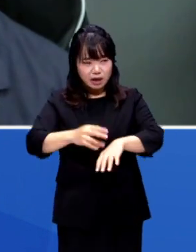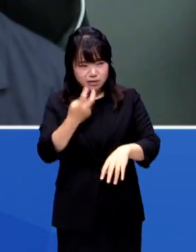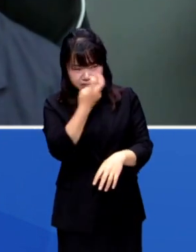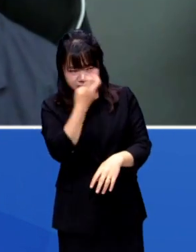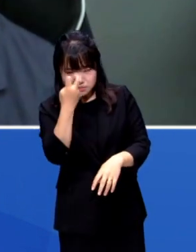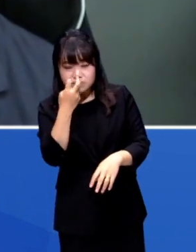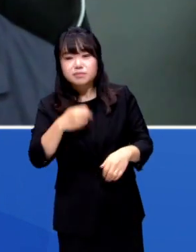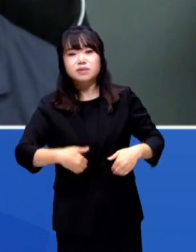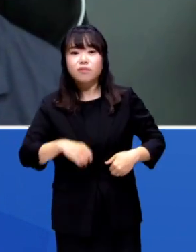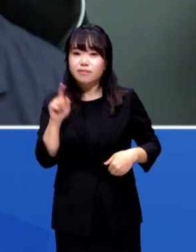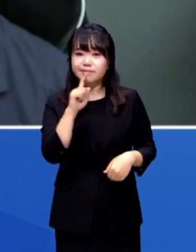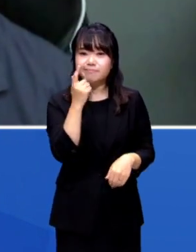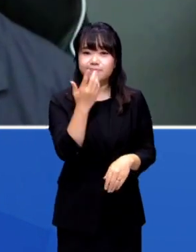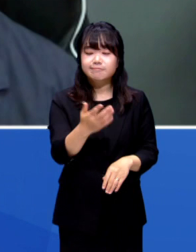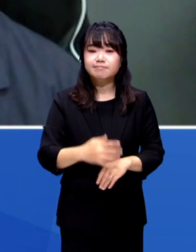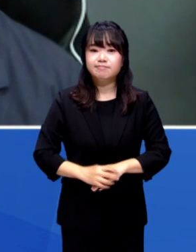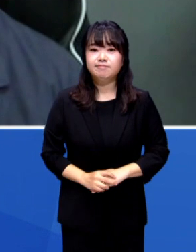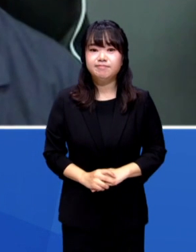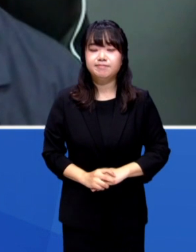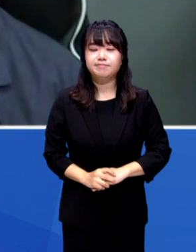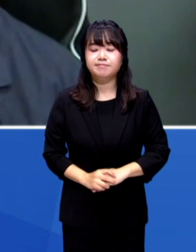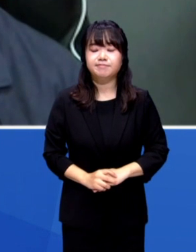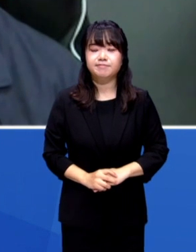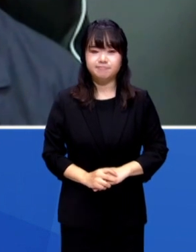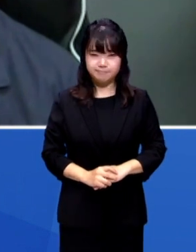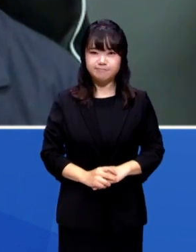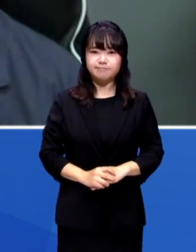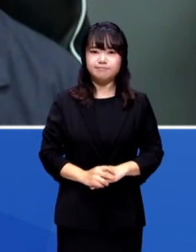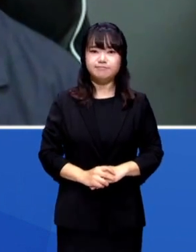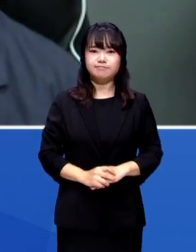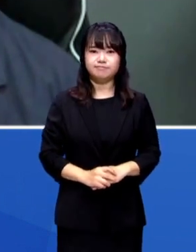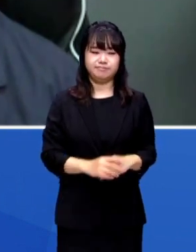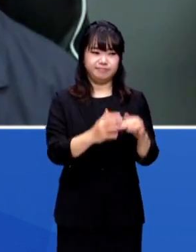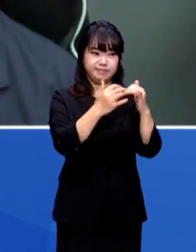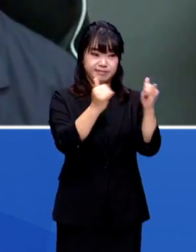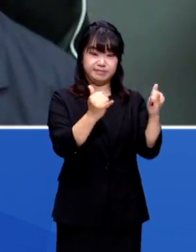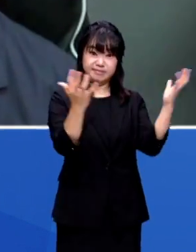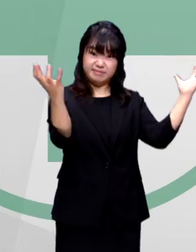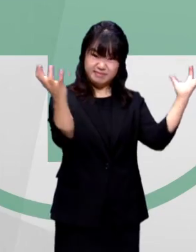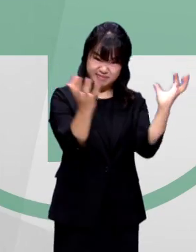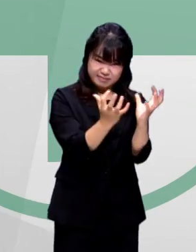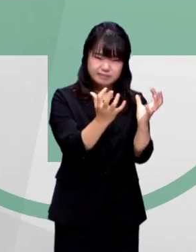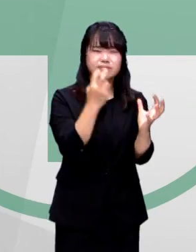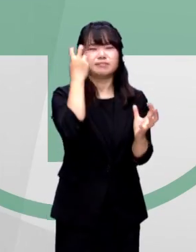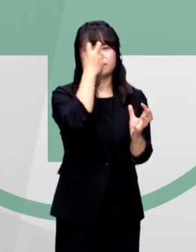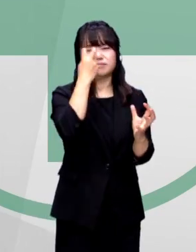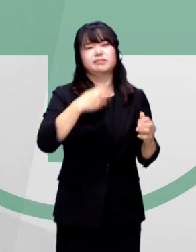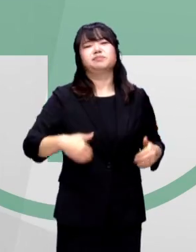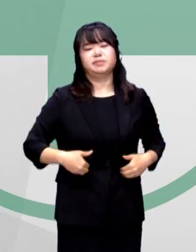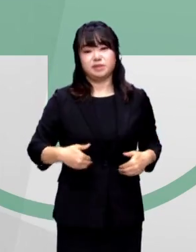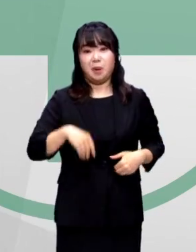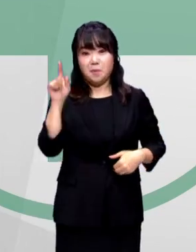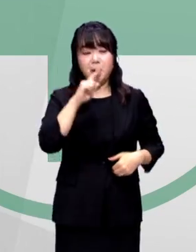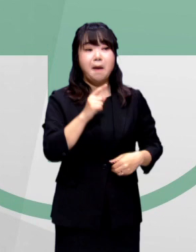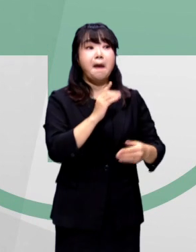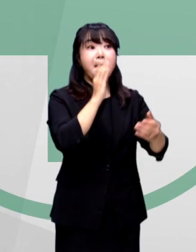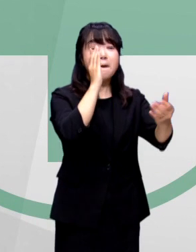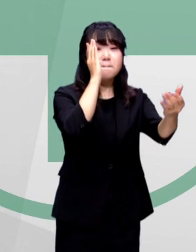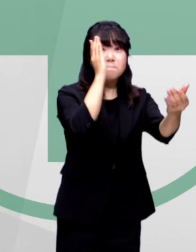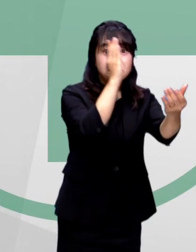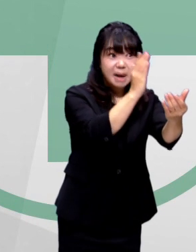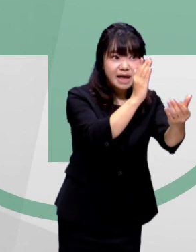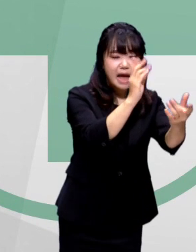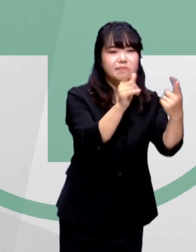대비가 있었어야 하겠습니까? 우선 수요 관리라고 말씀을 드려야 될 것 같은데요. 발생할